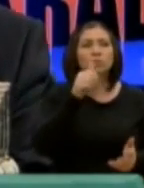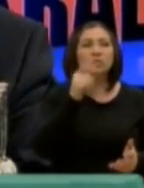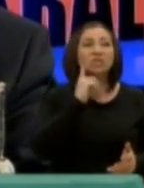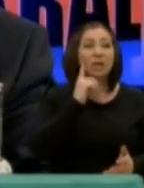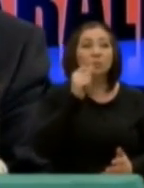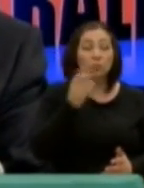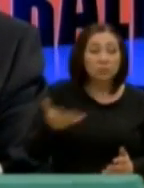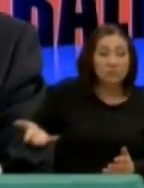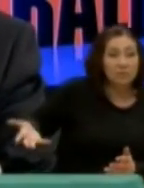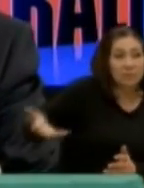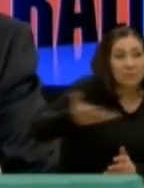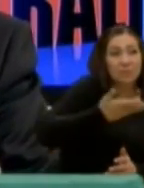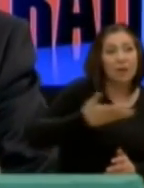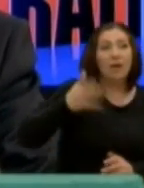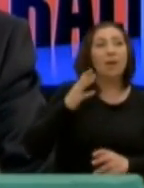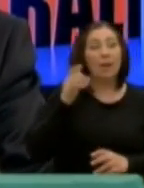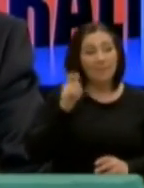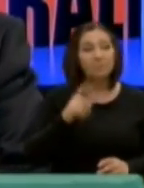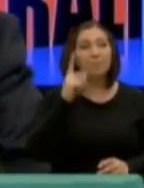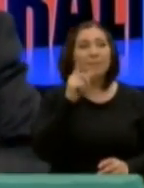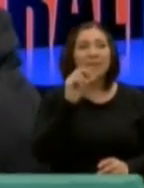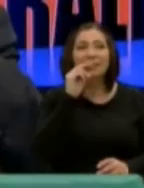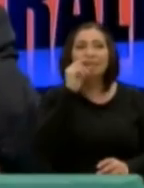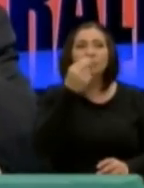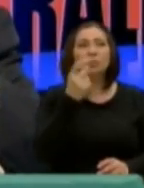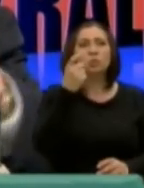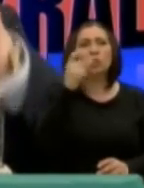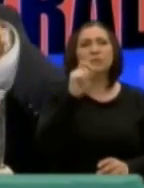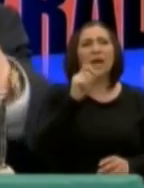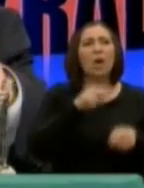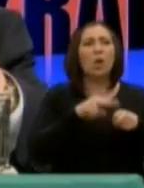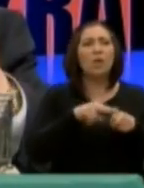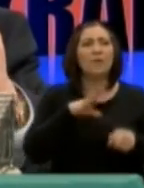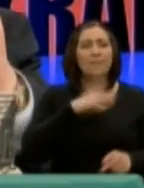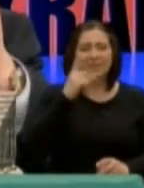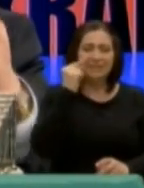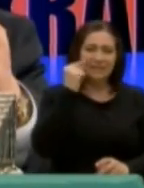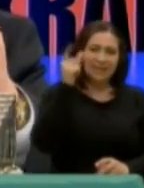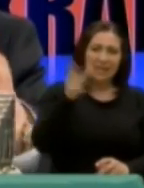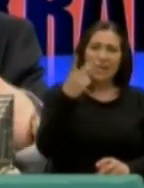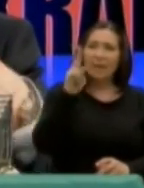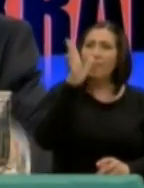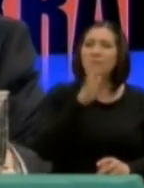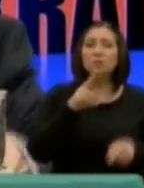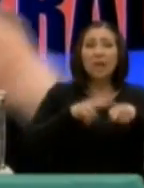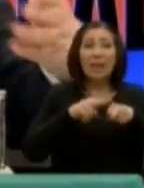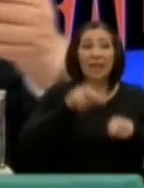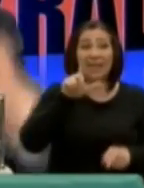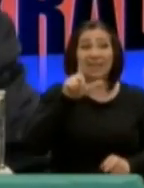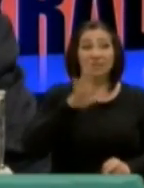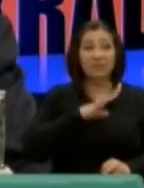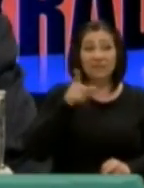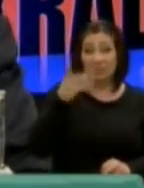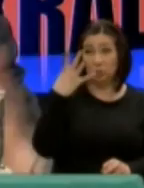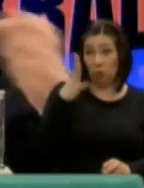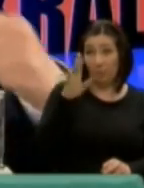yani tatlı yerine baklava yaparsanız bir diliminde sadece 90 kalori var. Bir insan vücudunun 2500 kalori ihtiyacı varsa ki sizin